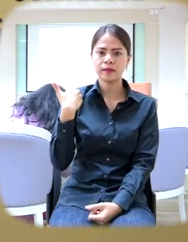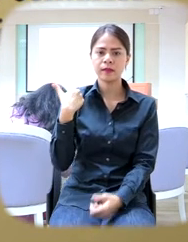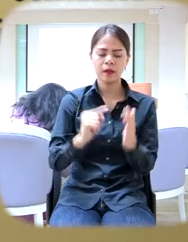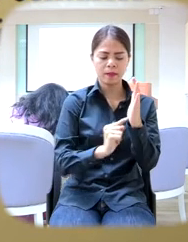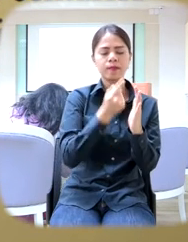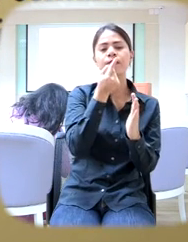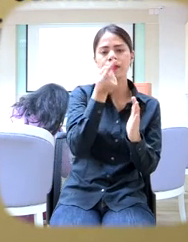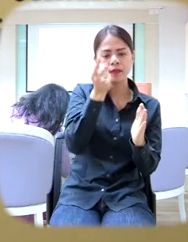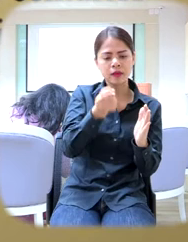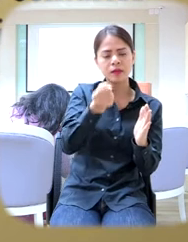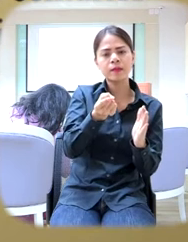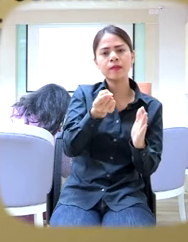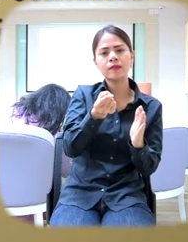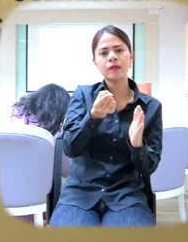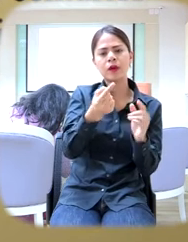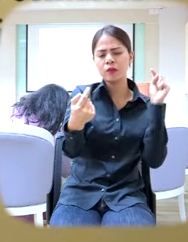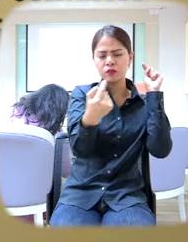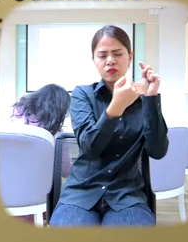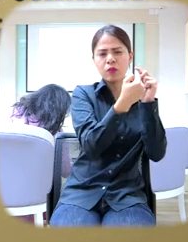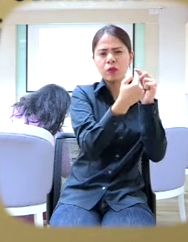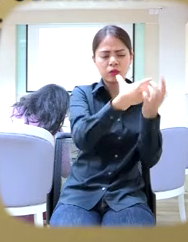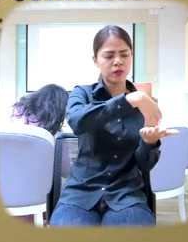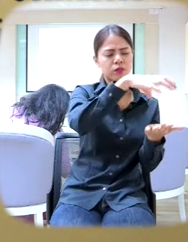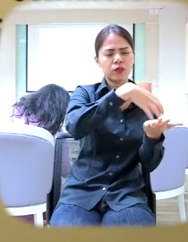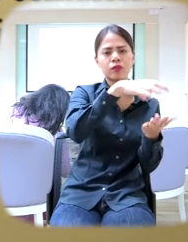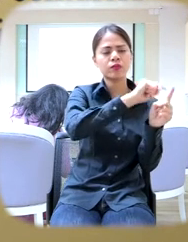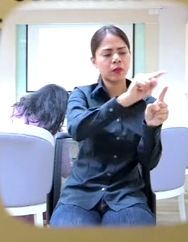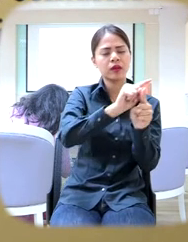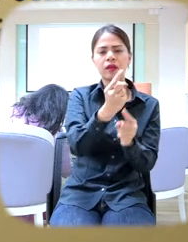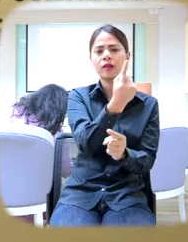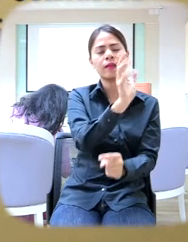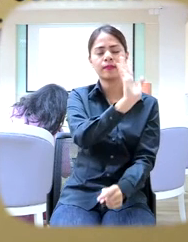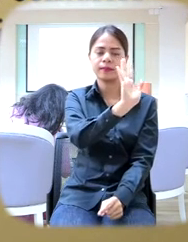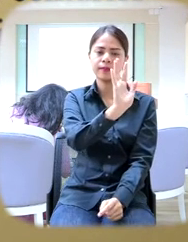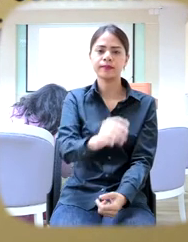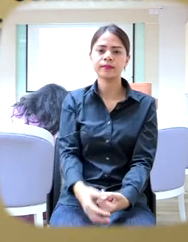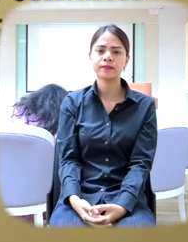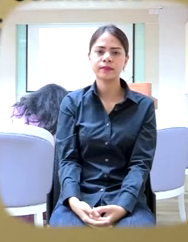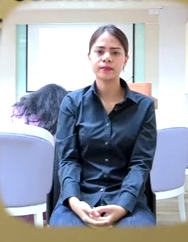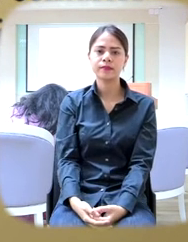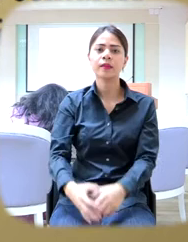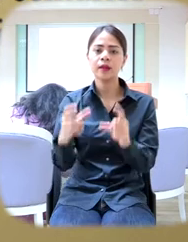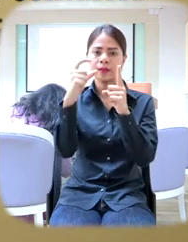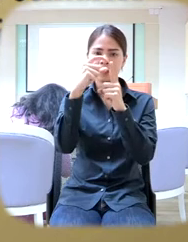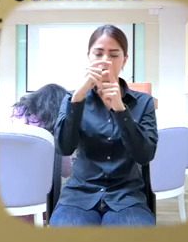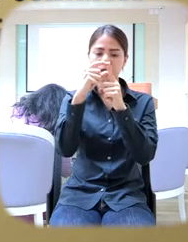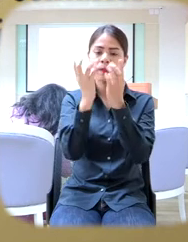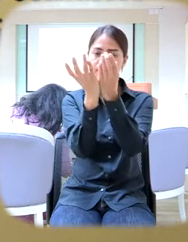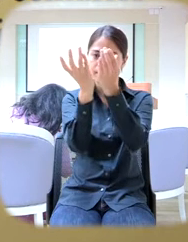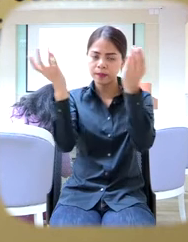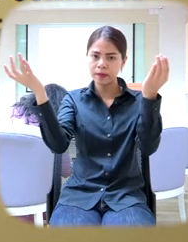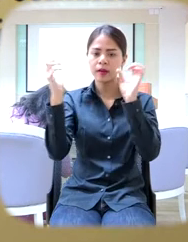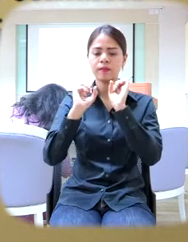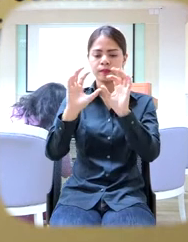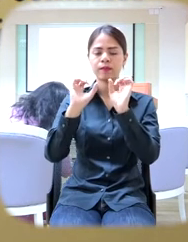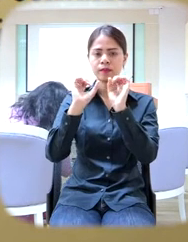ไม่ใช่เป็นเรื่องของทางวรรณกรรมอย่างเดียวนะครับ แล้วก็ในตัวคำสอนทางพุทธศาสนานะครับ